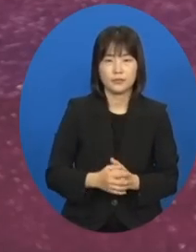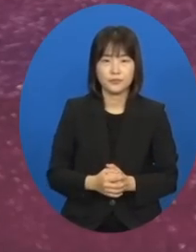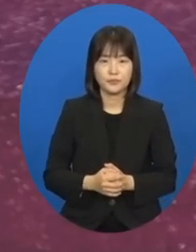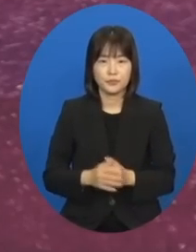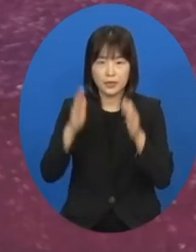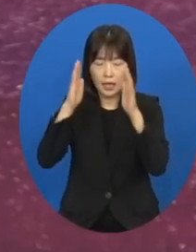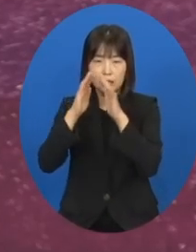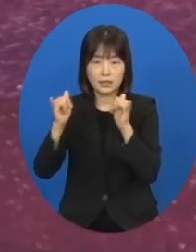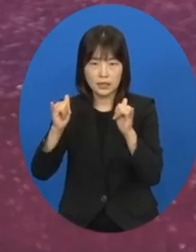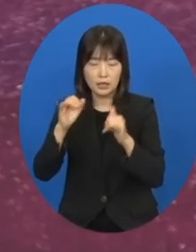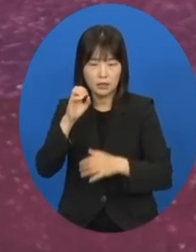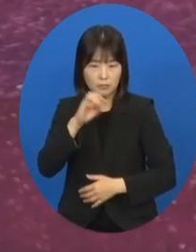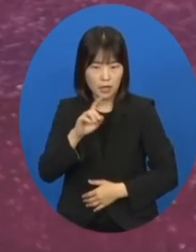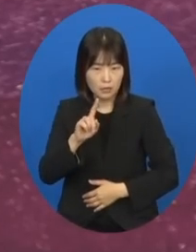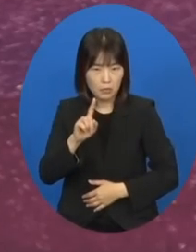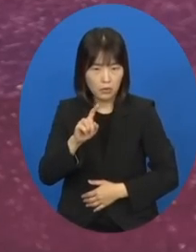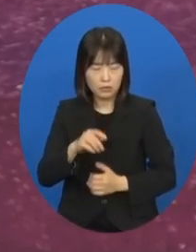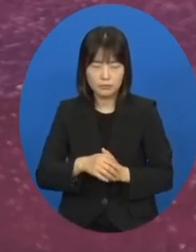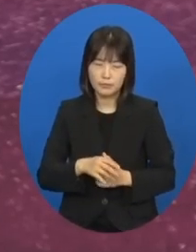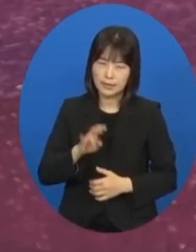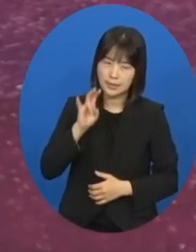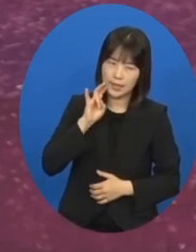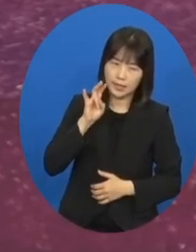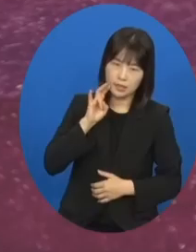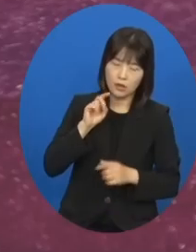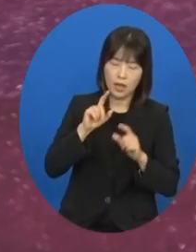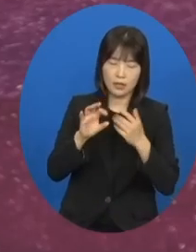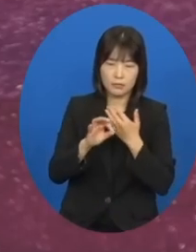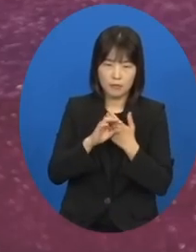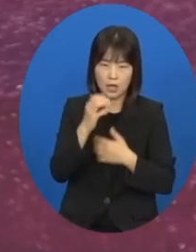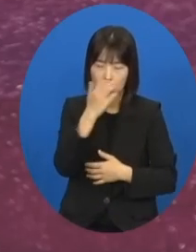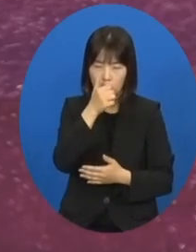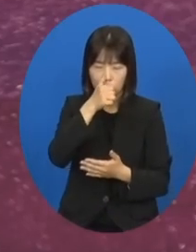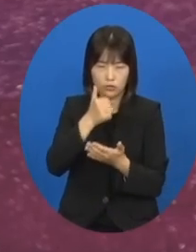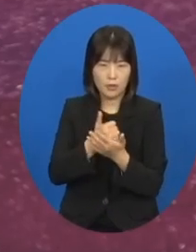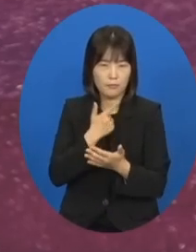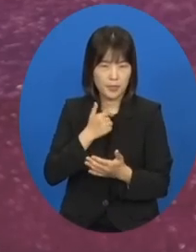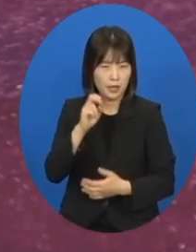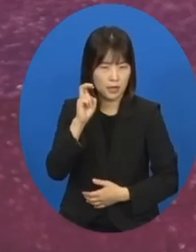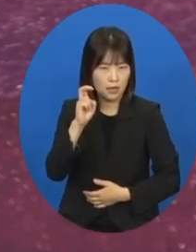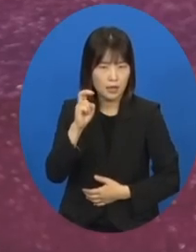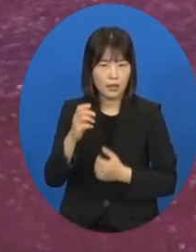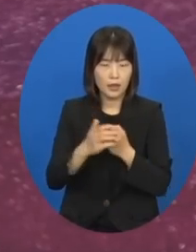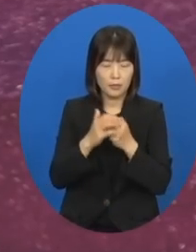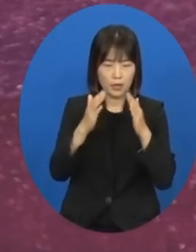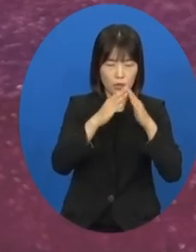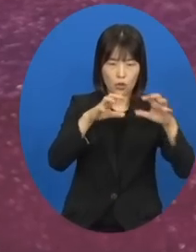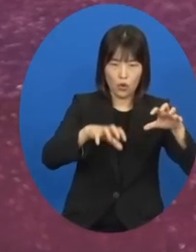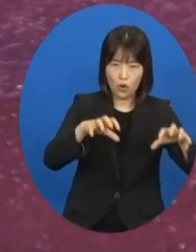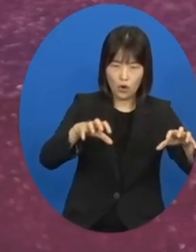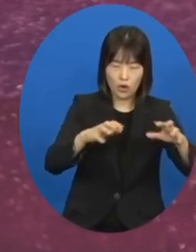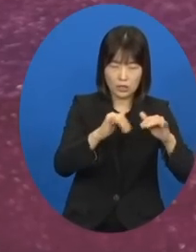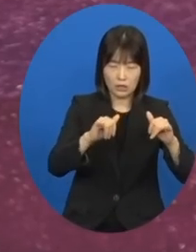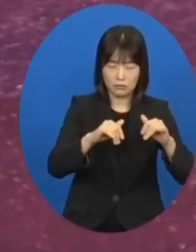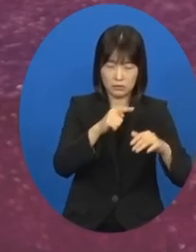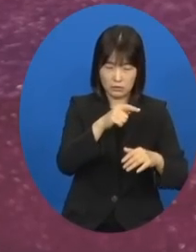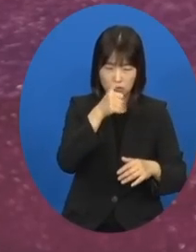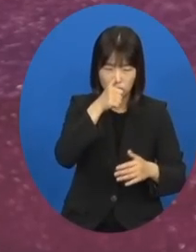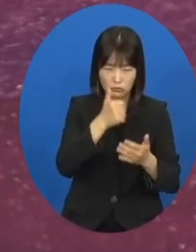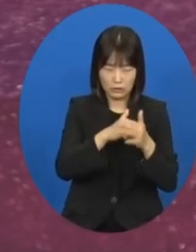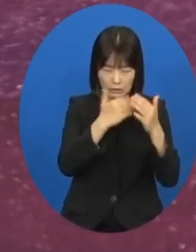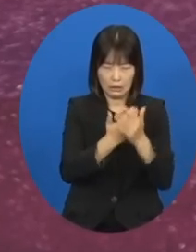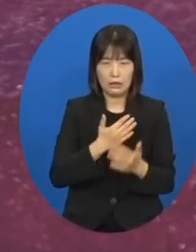학자들이 무슨 얘기를 하냐면 아마 창녀였거나 간음했을 것이다 그래서 동네 사람들이 다 알아요 그 여자는